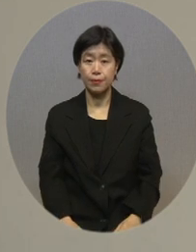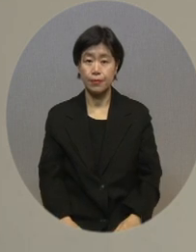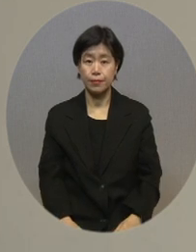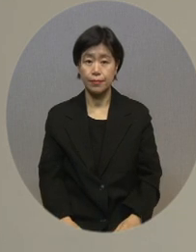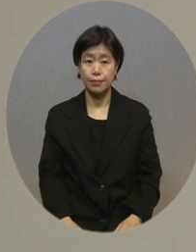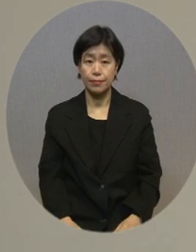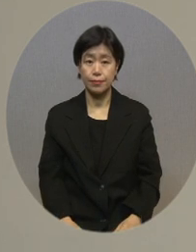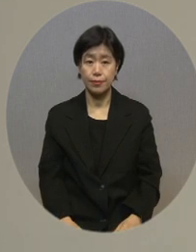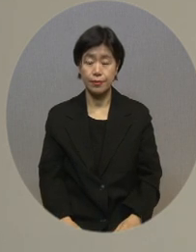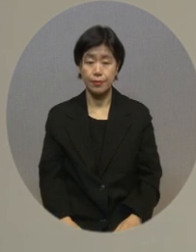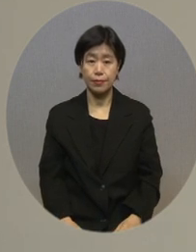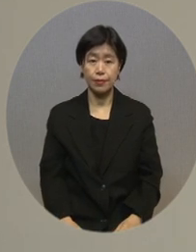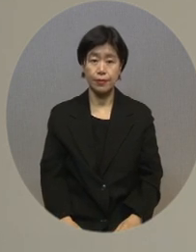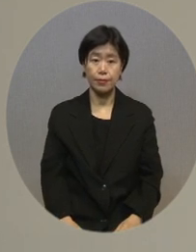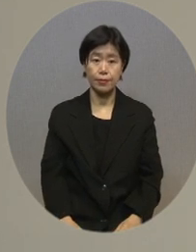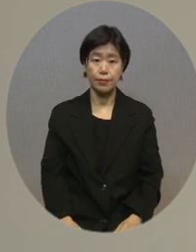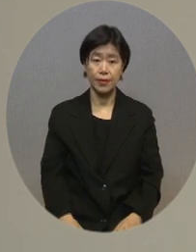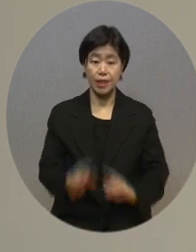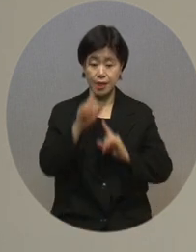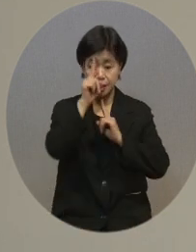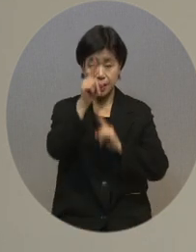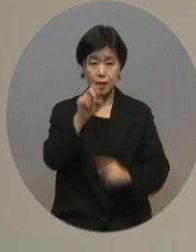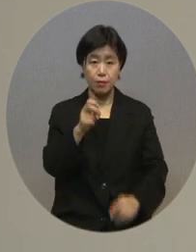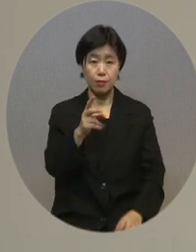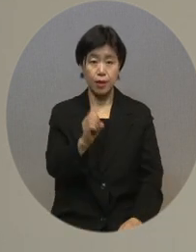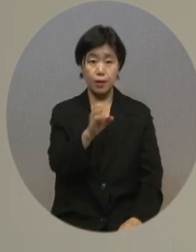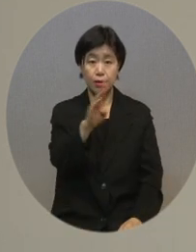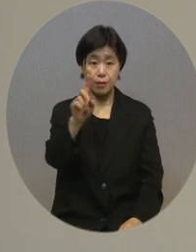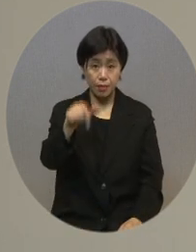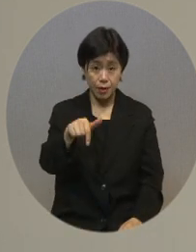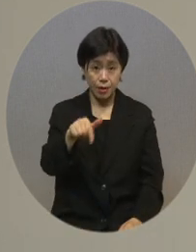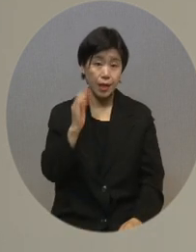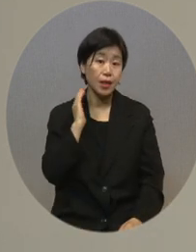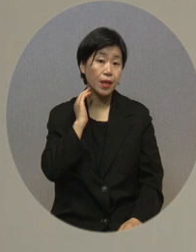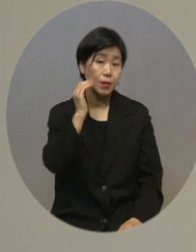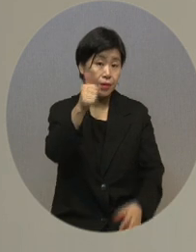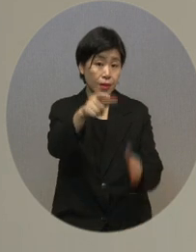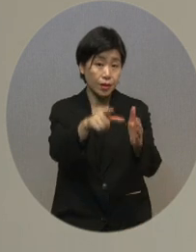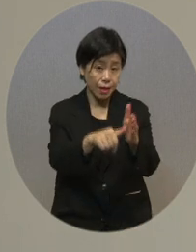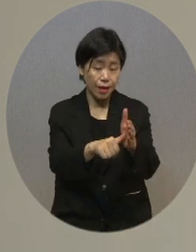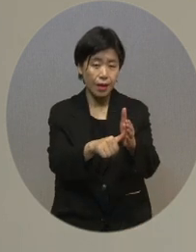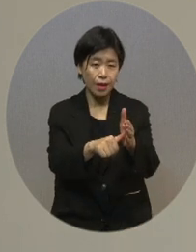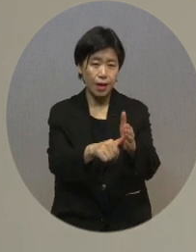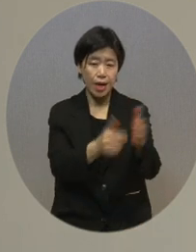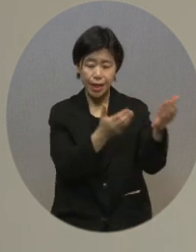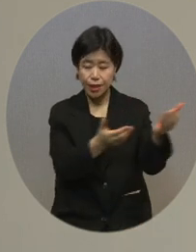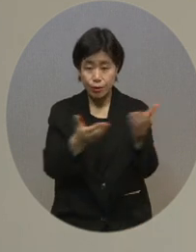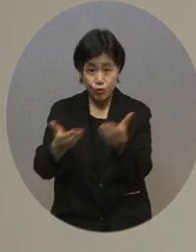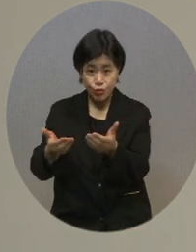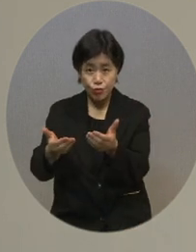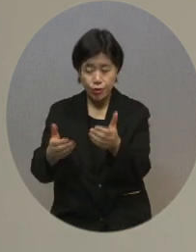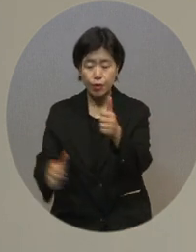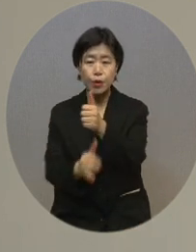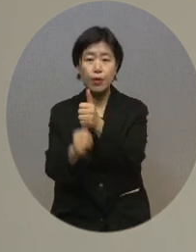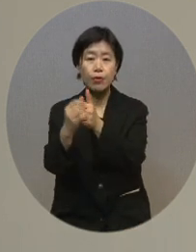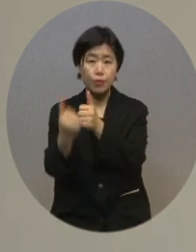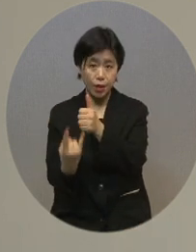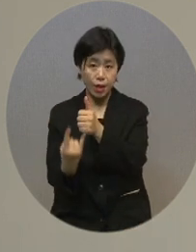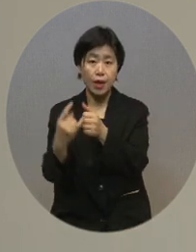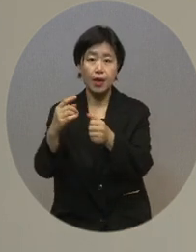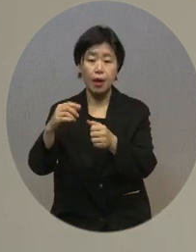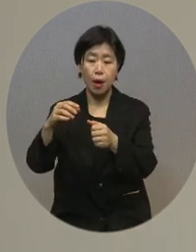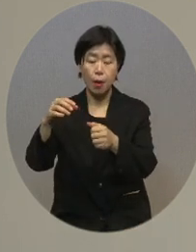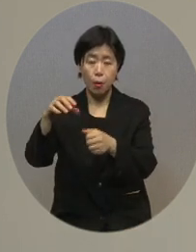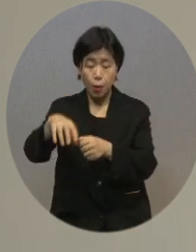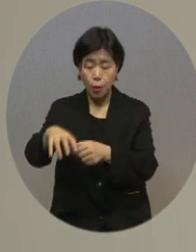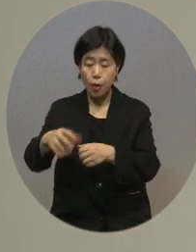MB 대통령 때에 예, 인수위에 같이 활동을 하면서 대통령 임기